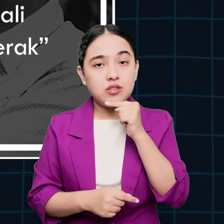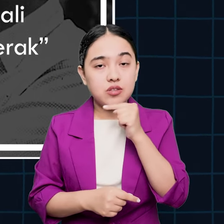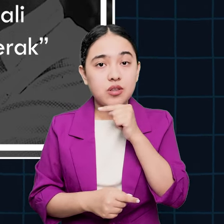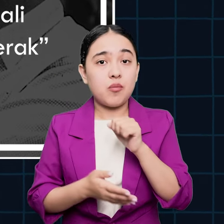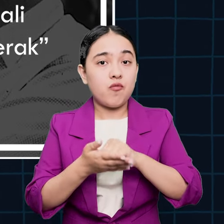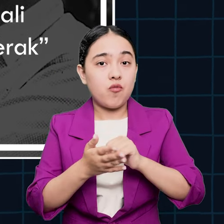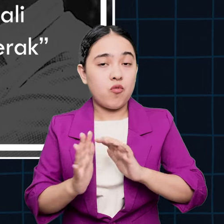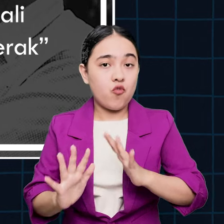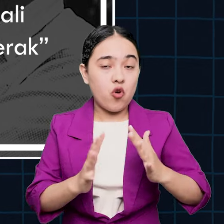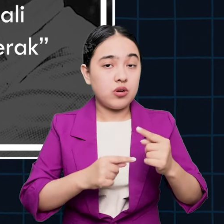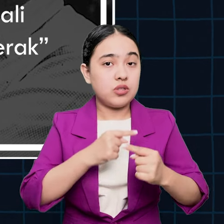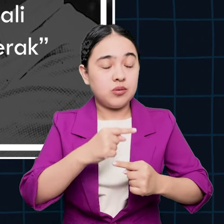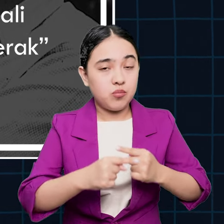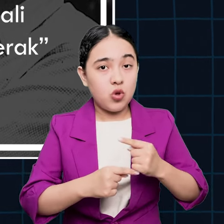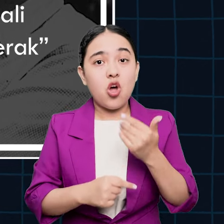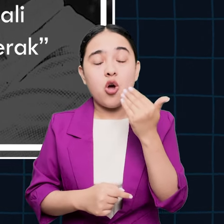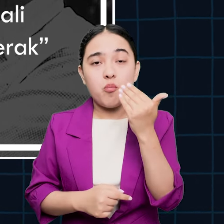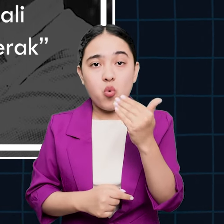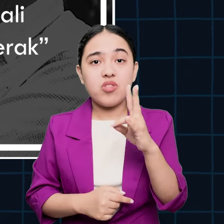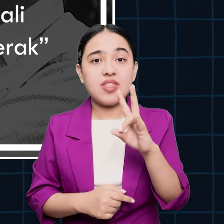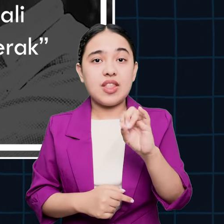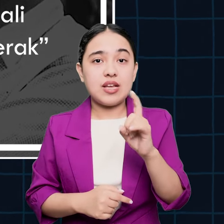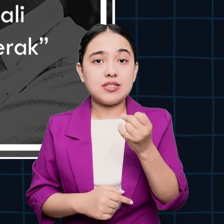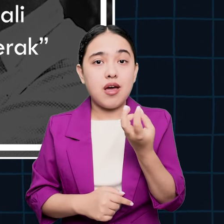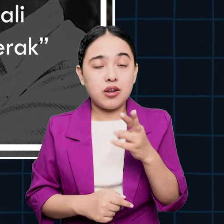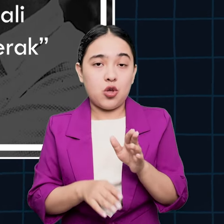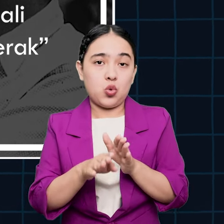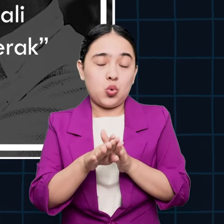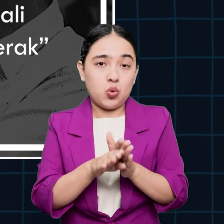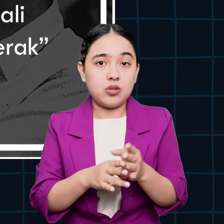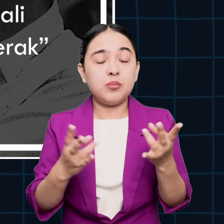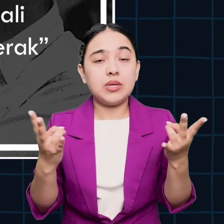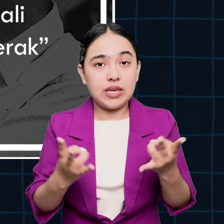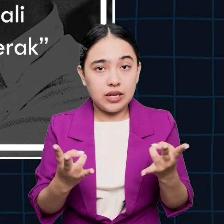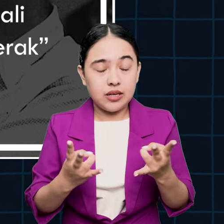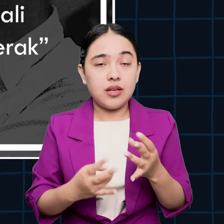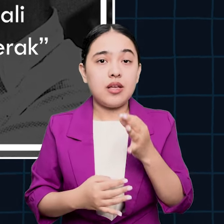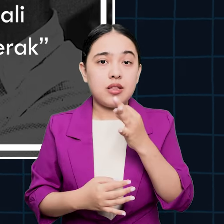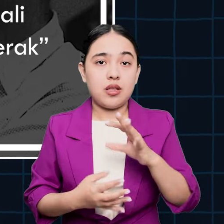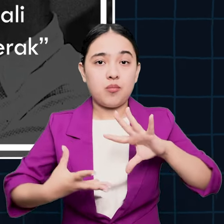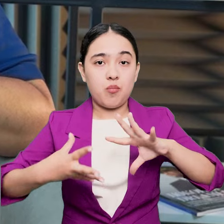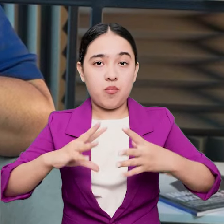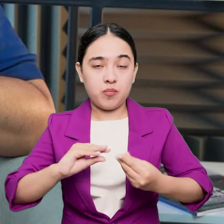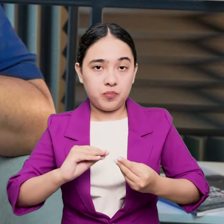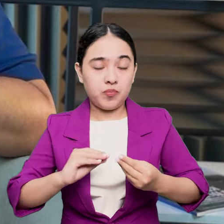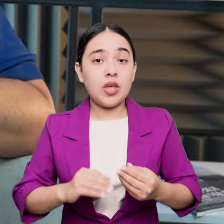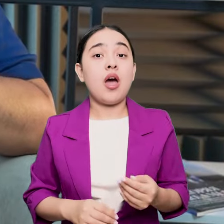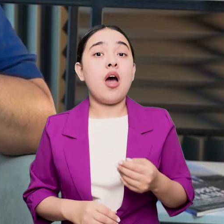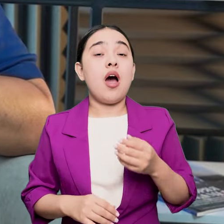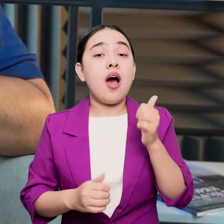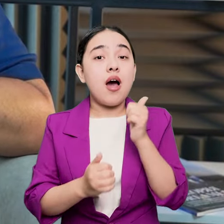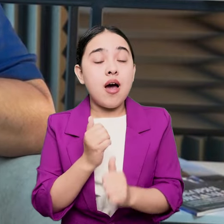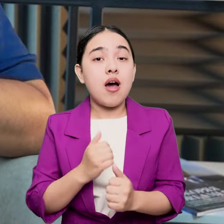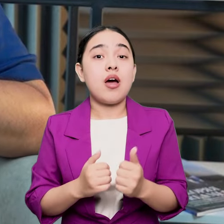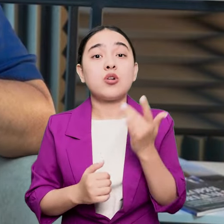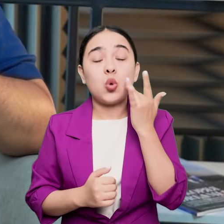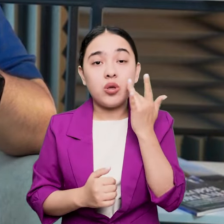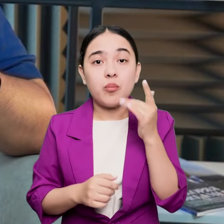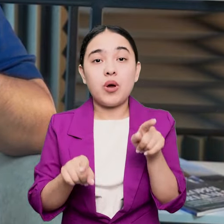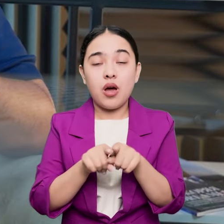yadro voqealari orqali bu nazariyalarni to'ldirib borishimiz kerak degan xulosani beradi. Demak, har doim